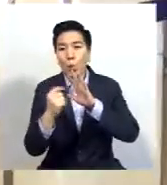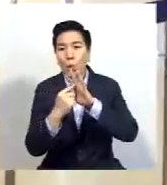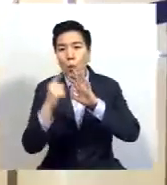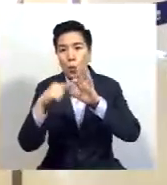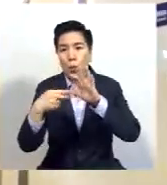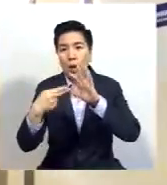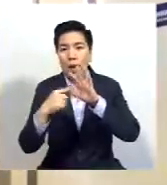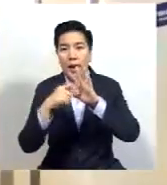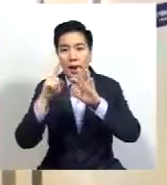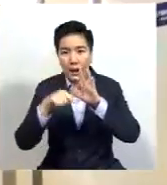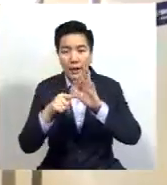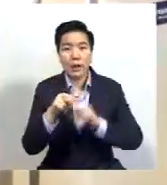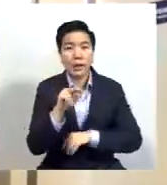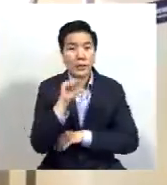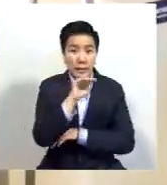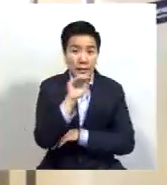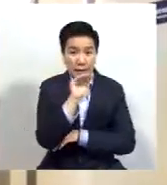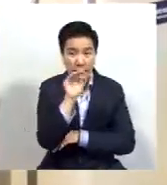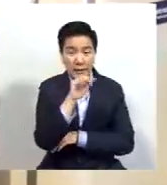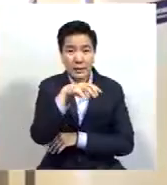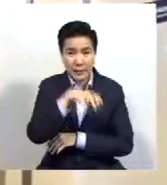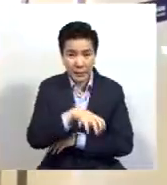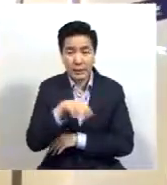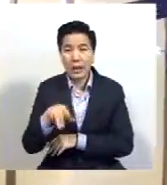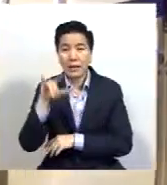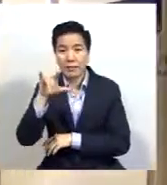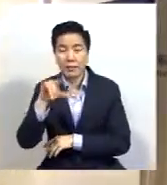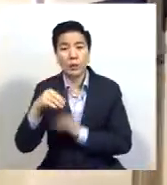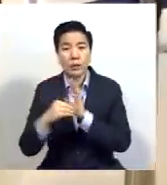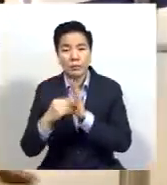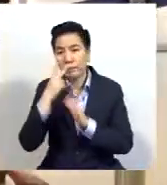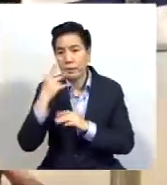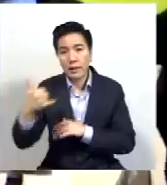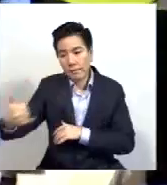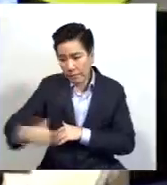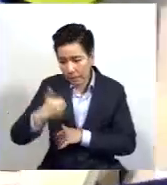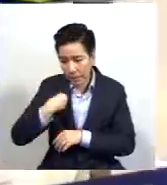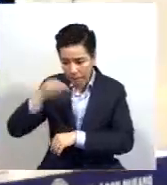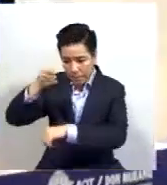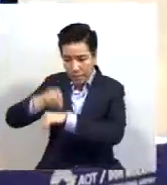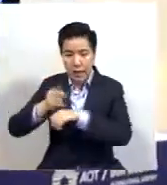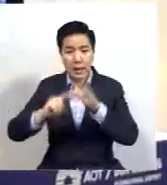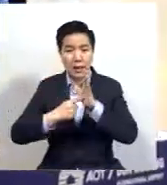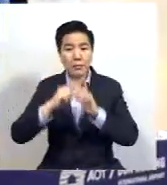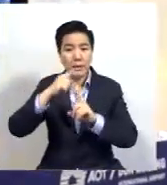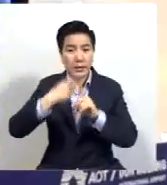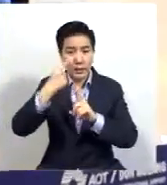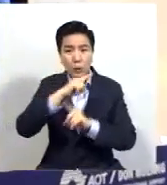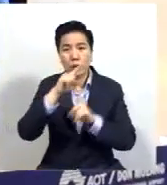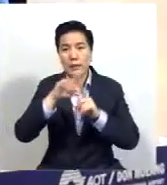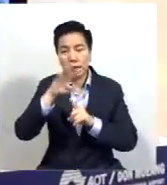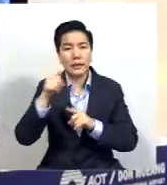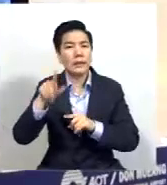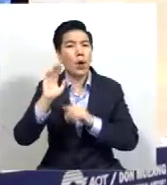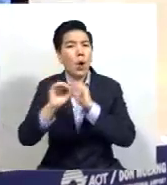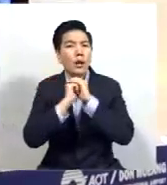ามบินดอนเมืองและสนามบินสุวรรณภูมิตั้งแต่ช่วงของวันที่4มกราคมที่ผ่านมาแล้วนะครับและเนื่องจากประเทศจีนได้มีการปล่อยโ